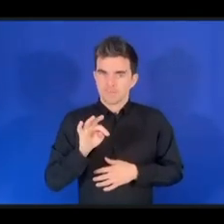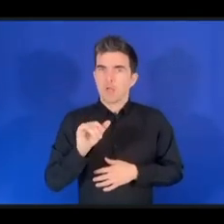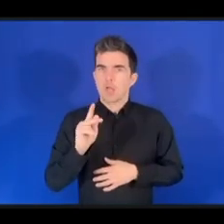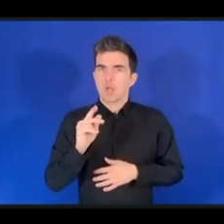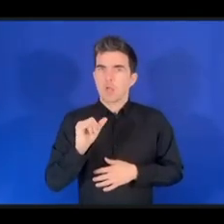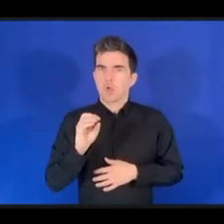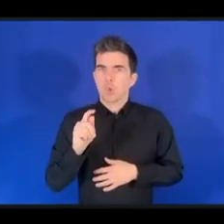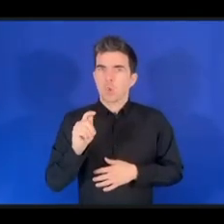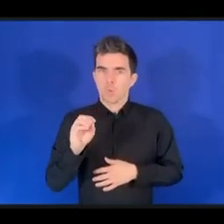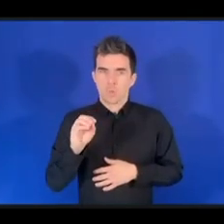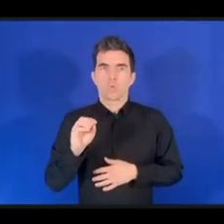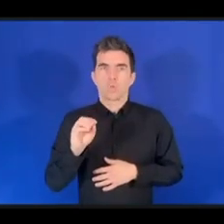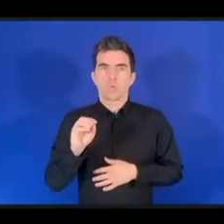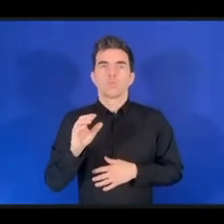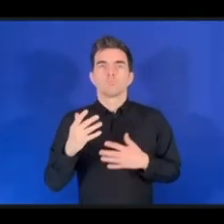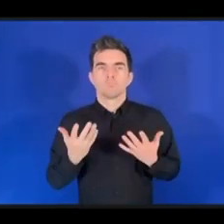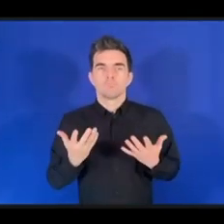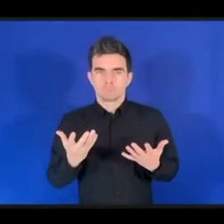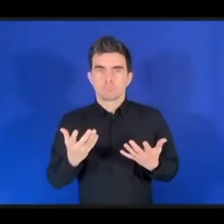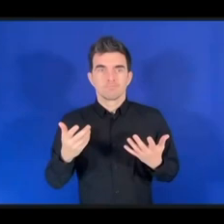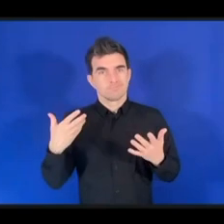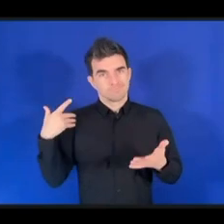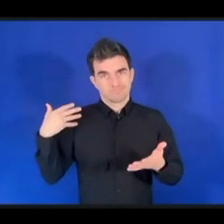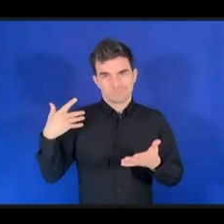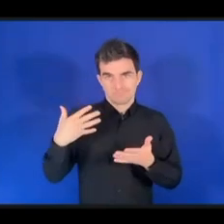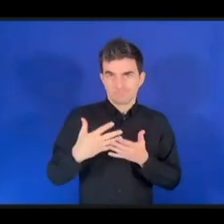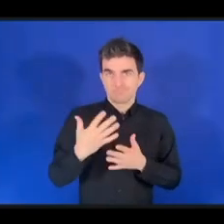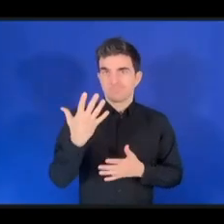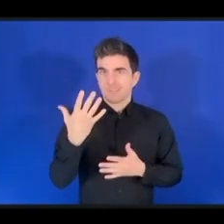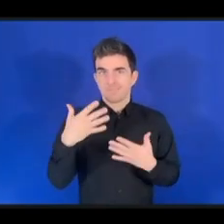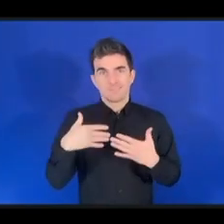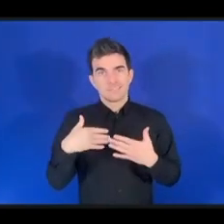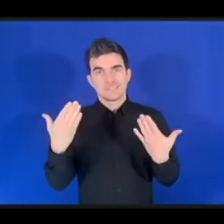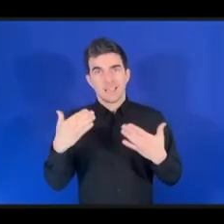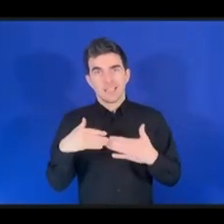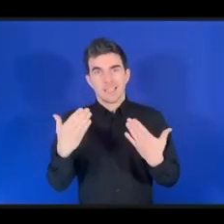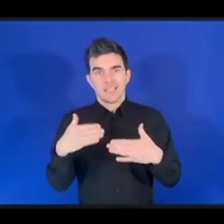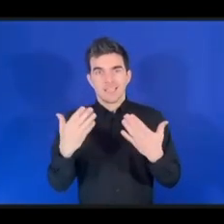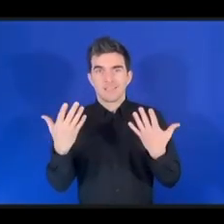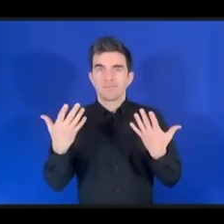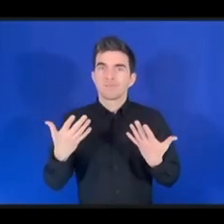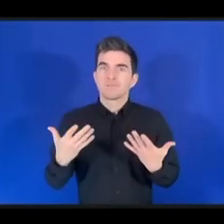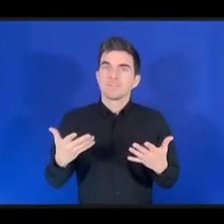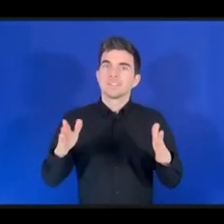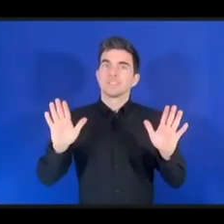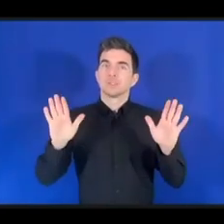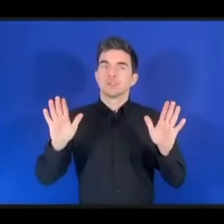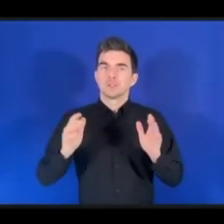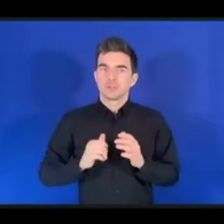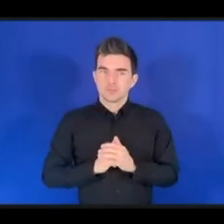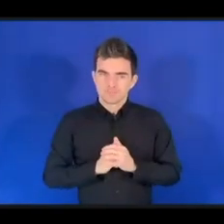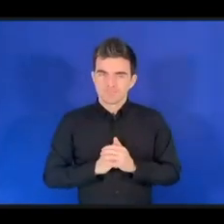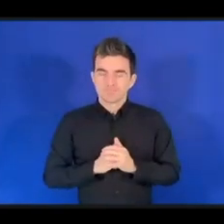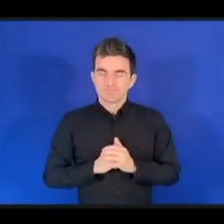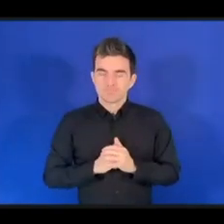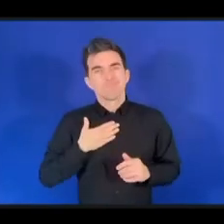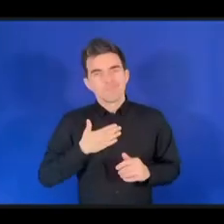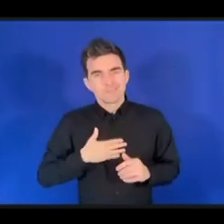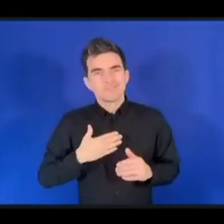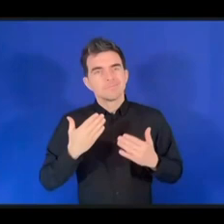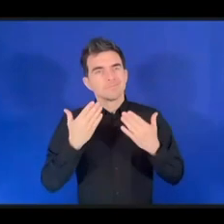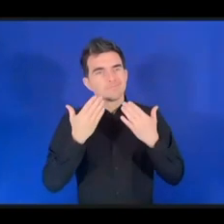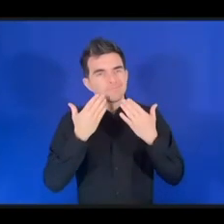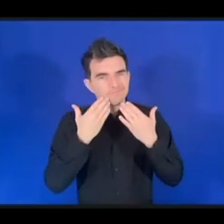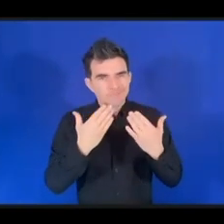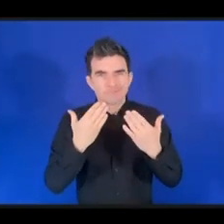terme je désire exprimer ma ma gratitude aux Nations Unies et